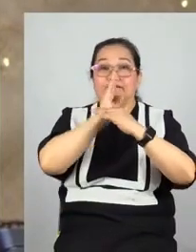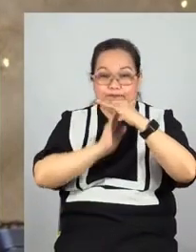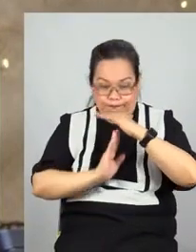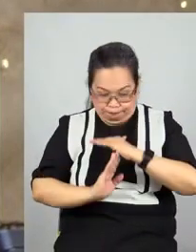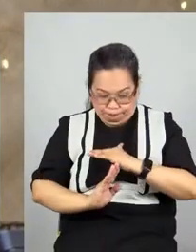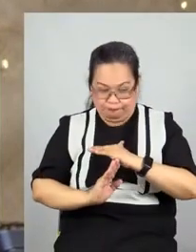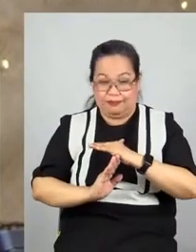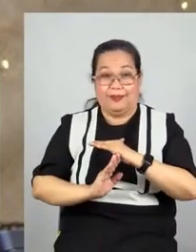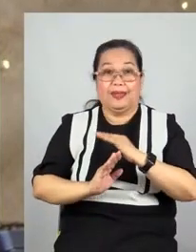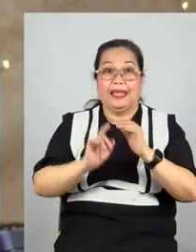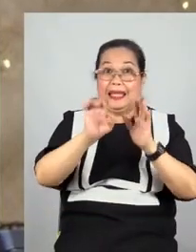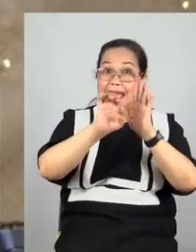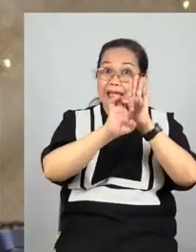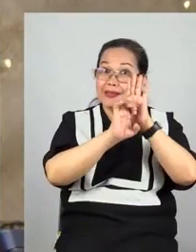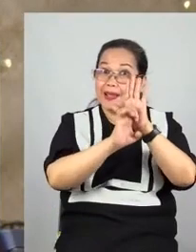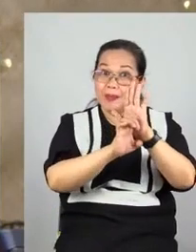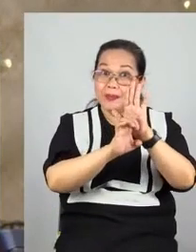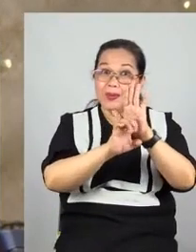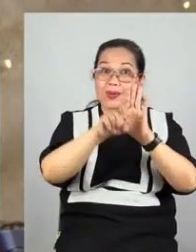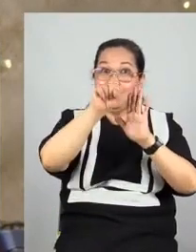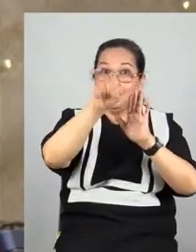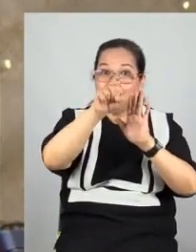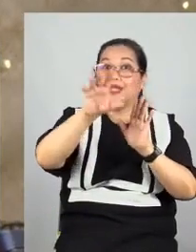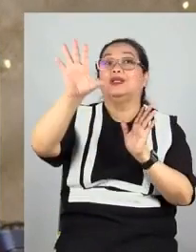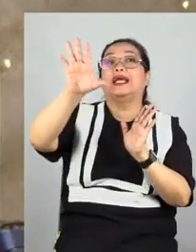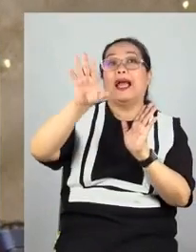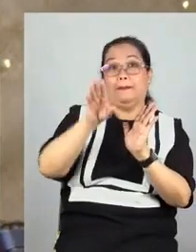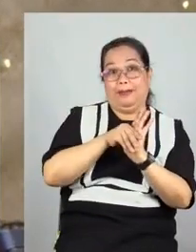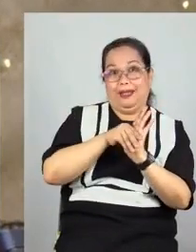ang ehemplo na kailangan yung sundin.